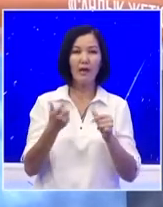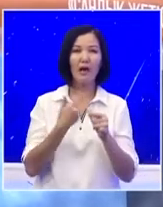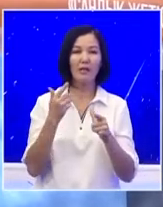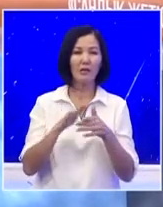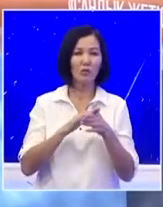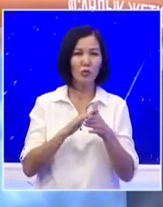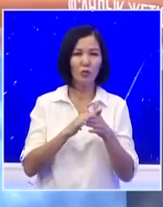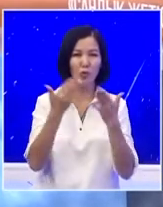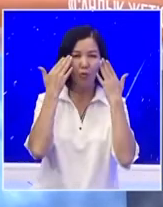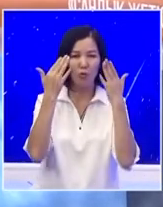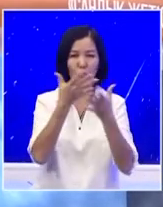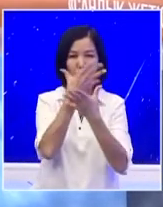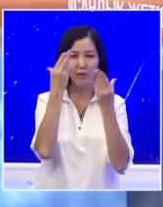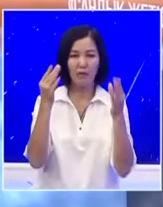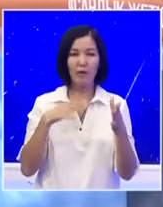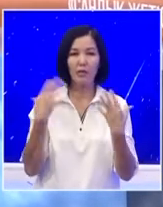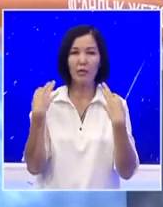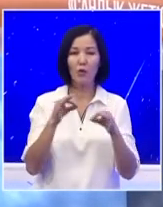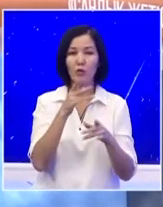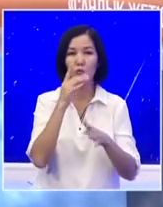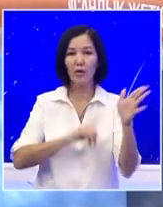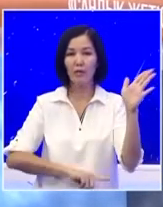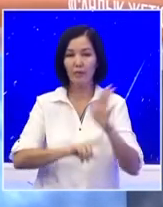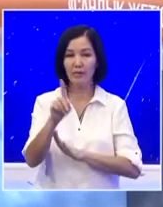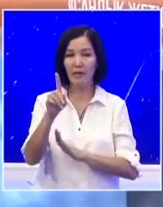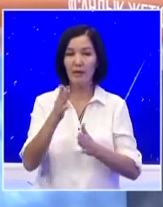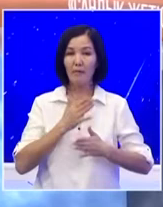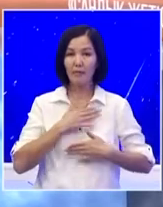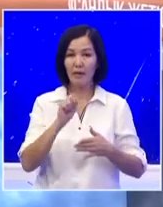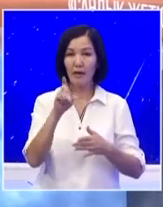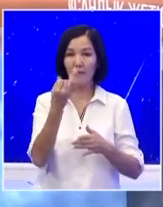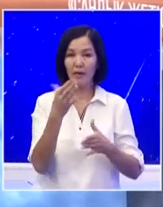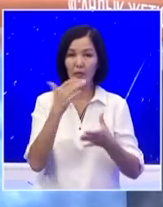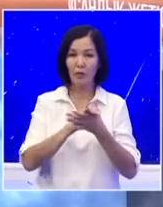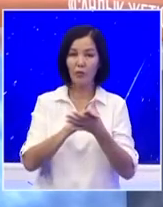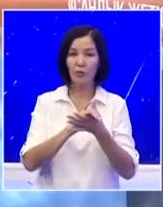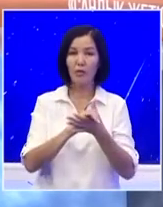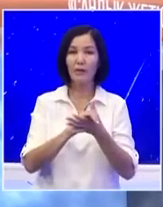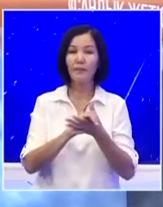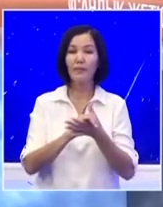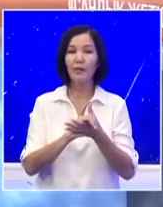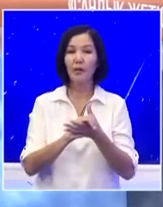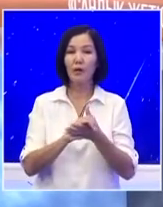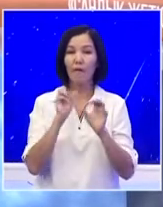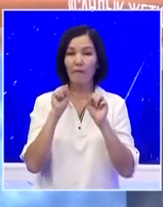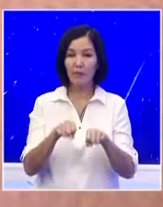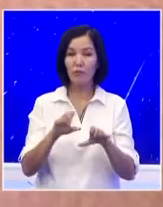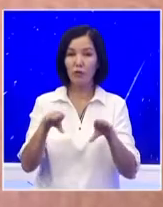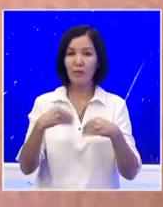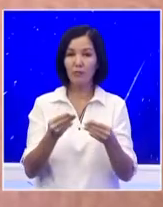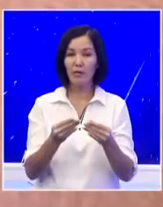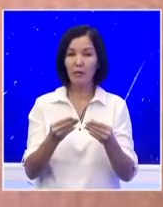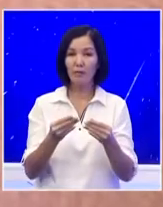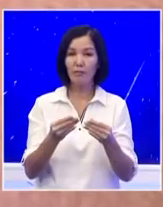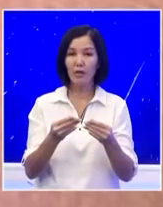өшкен. Міне тәуелсіздік жариялық кезең бізге абайтану ғылымының бастауында тұрған тұлғаның еңбегін тануға мүмкіндік беріп ашып отыр.